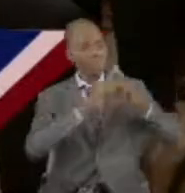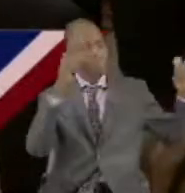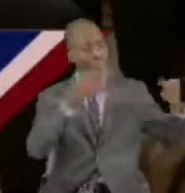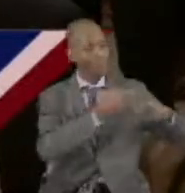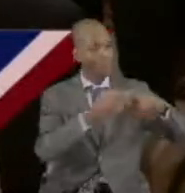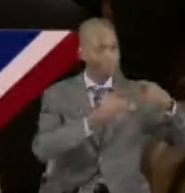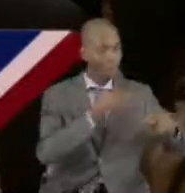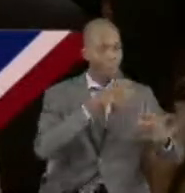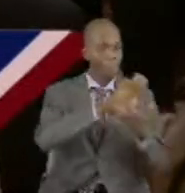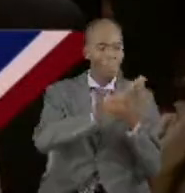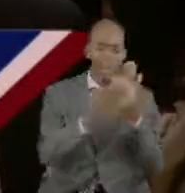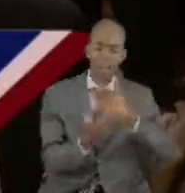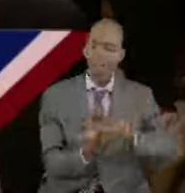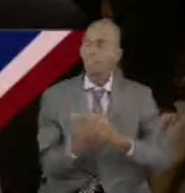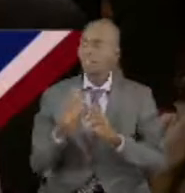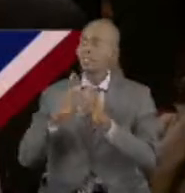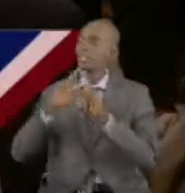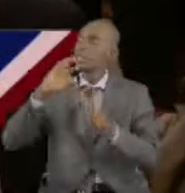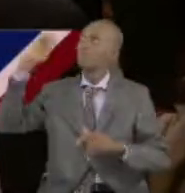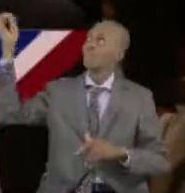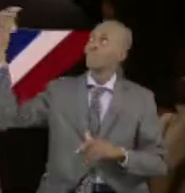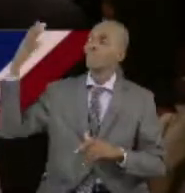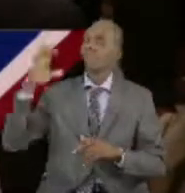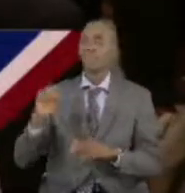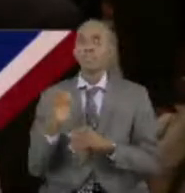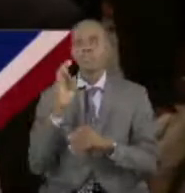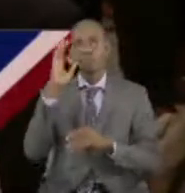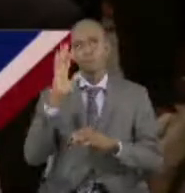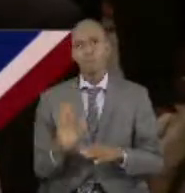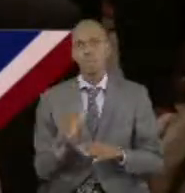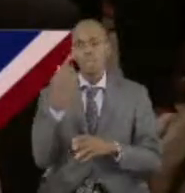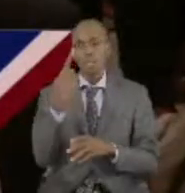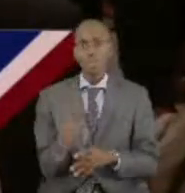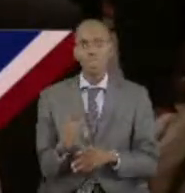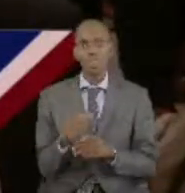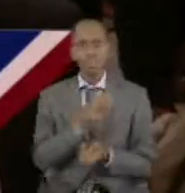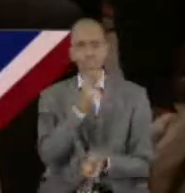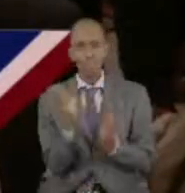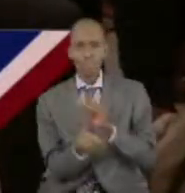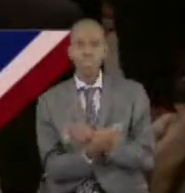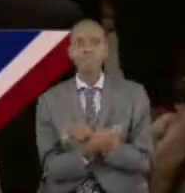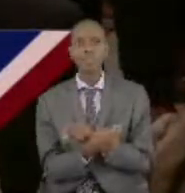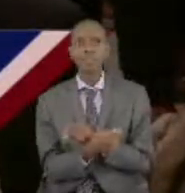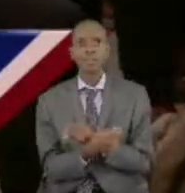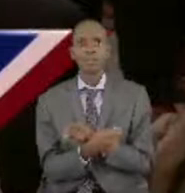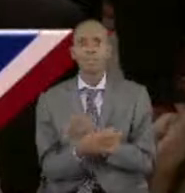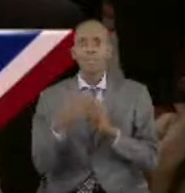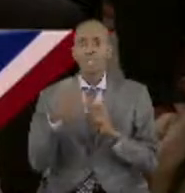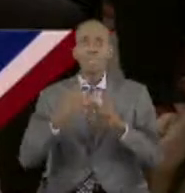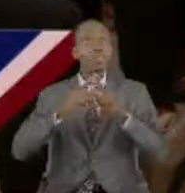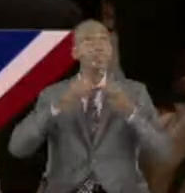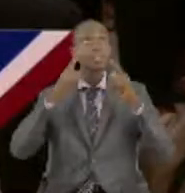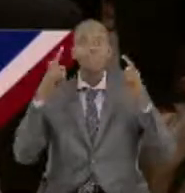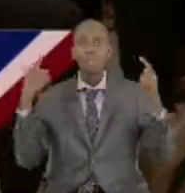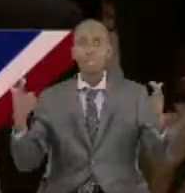de la grâce un gap persécuteurs est devenu un peu près de 14 de la grâce la transformation